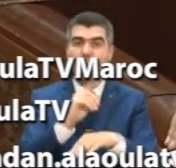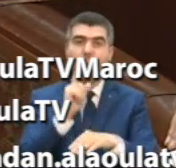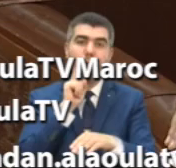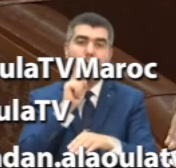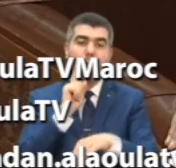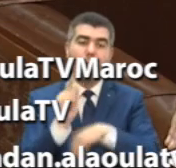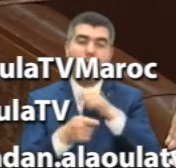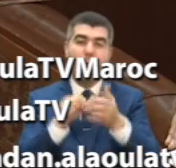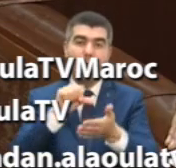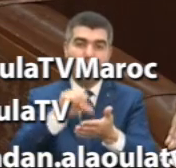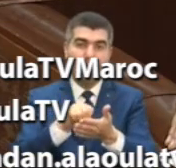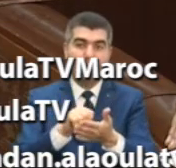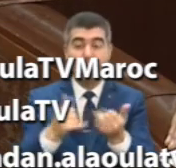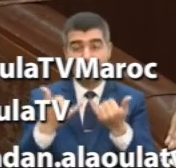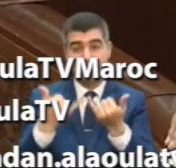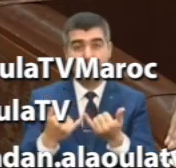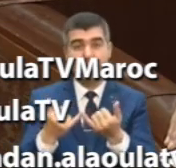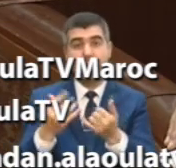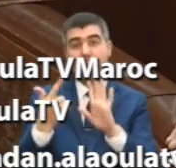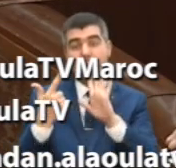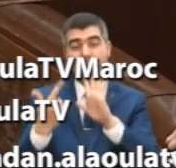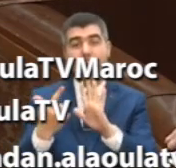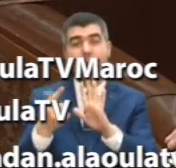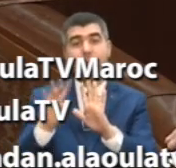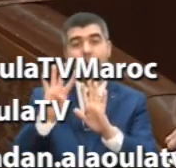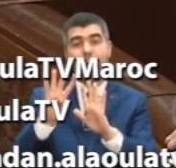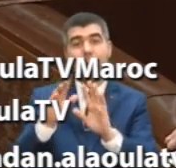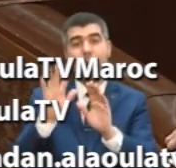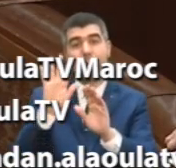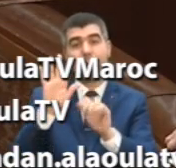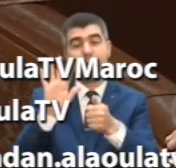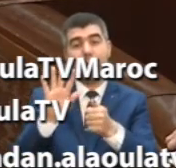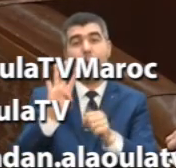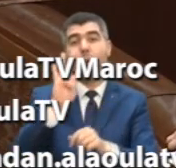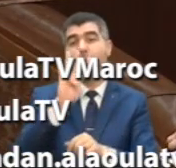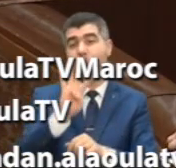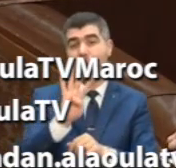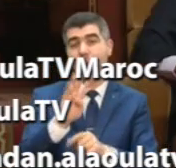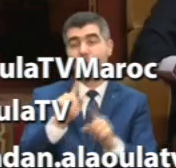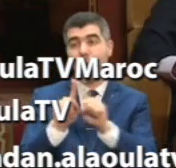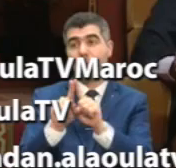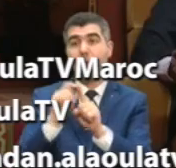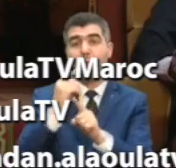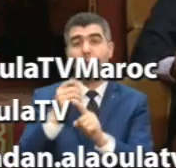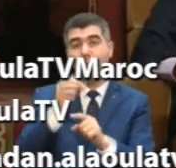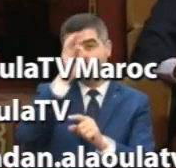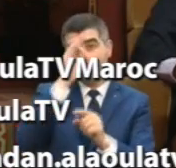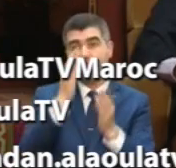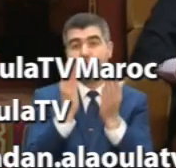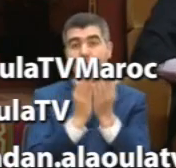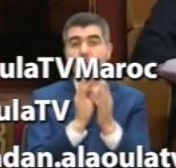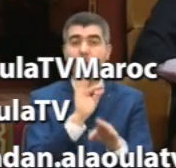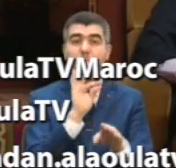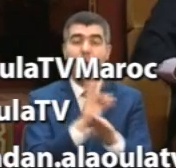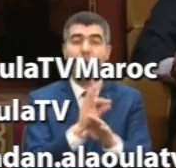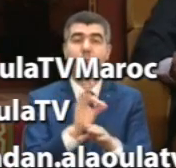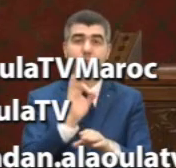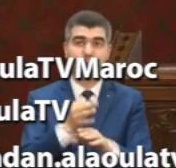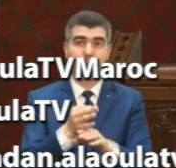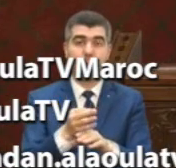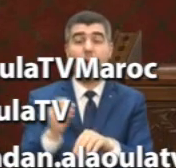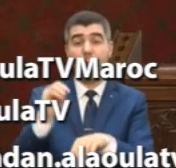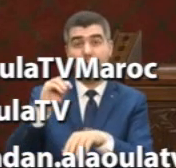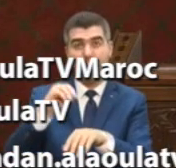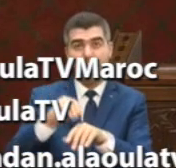السنة فقط عندنا 7446 امرأة قروية استفادت من محو الأمية، وهناك دور